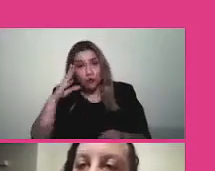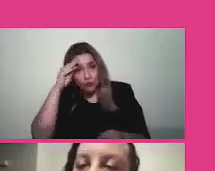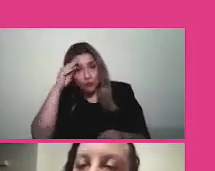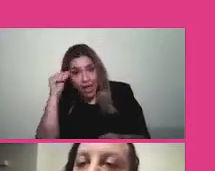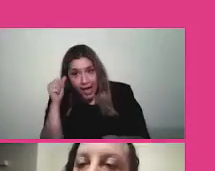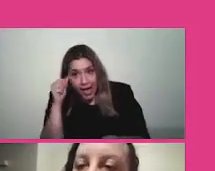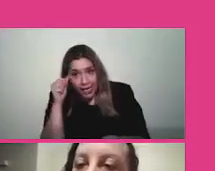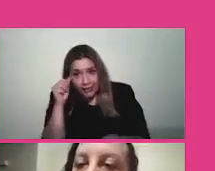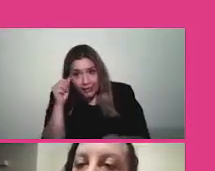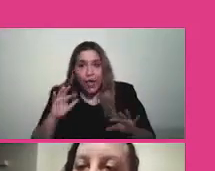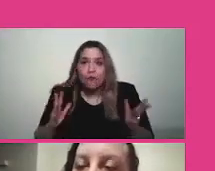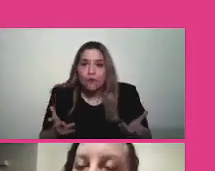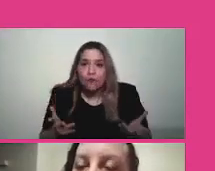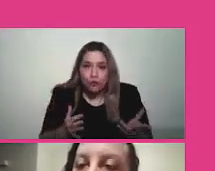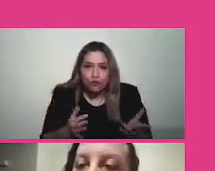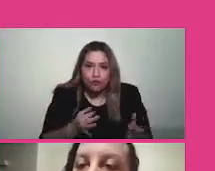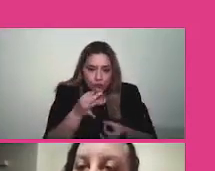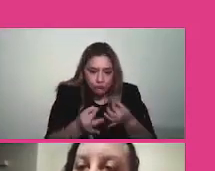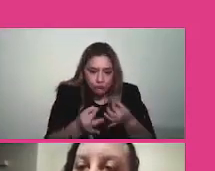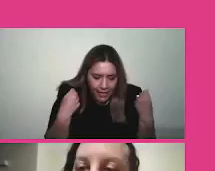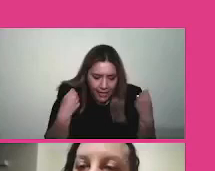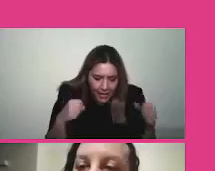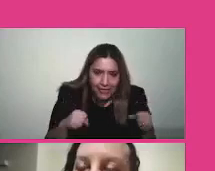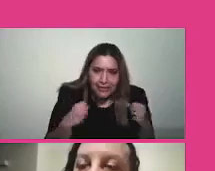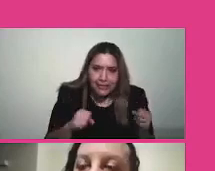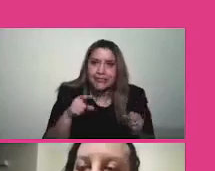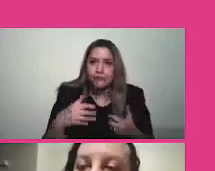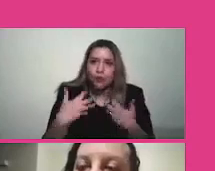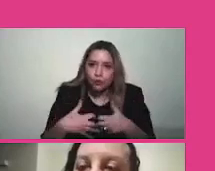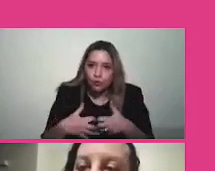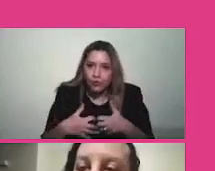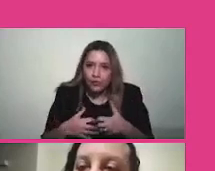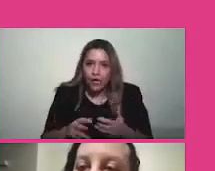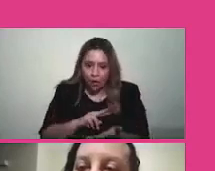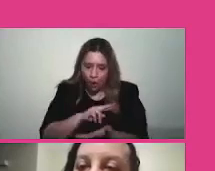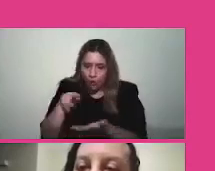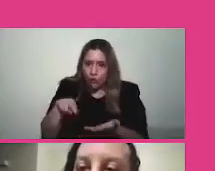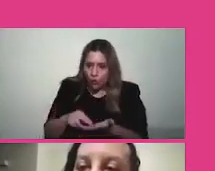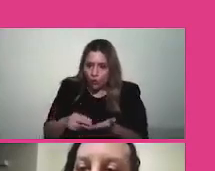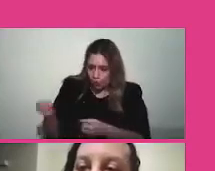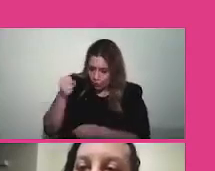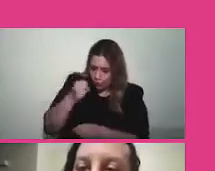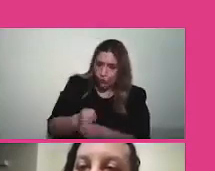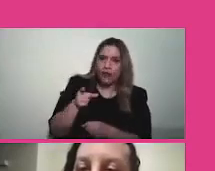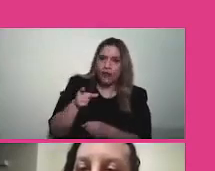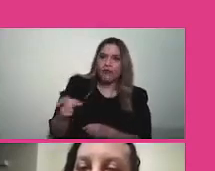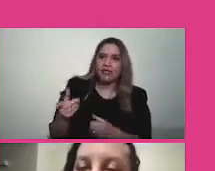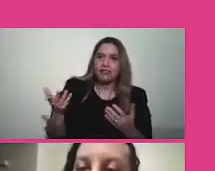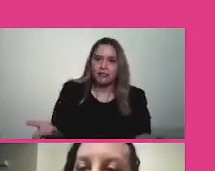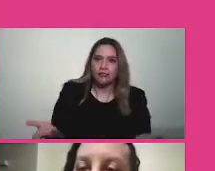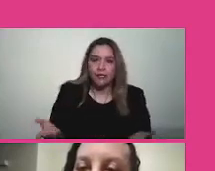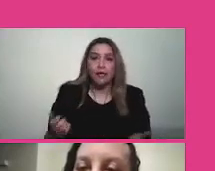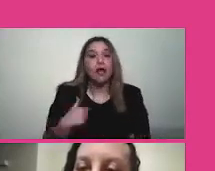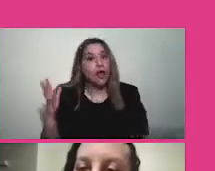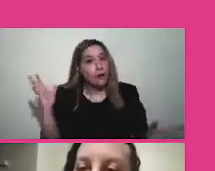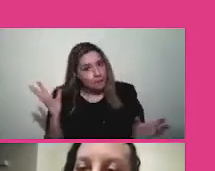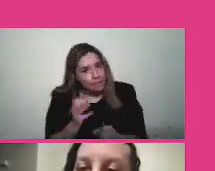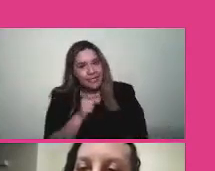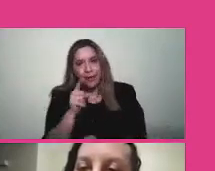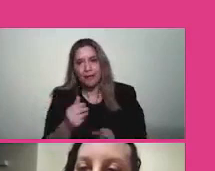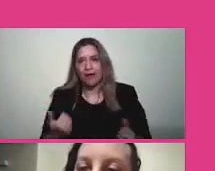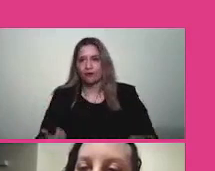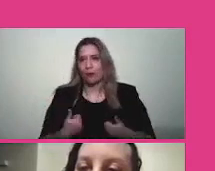τον καταφέρει να εξασκήσει αυτή τη λειτουργία, το να μπαίνει στη θέση του άλλου. Και αυτό το πετύχαμε μέσα από το